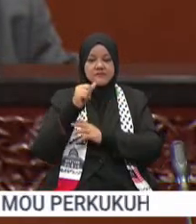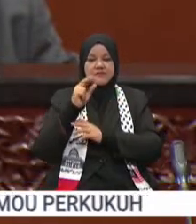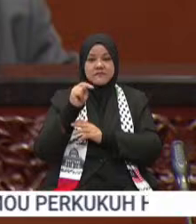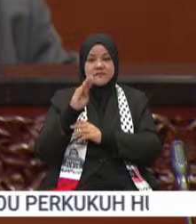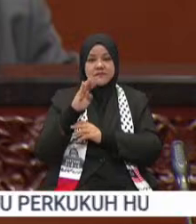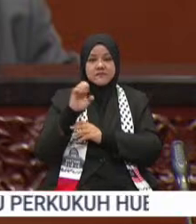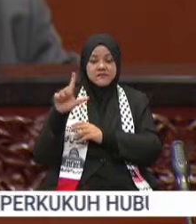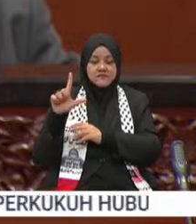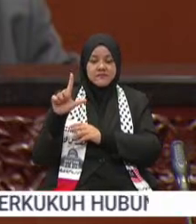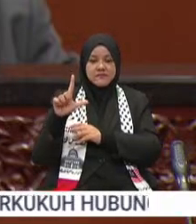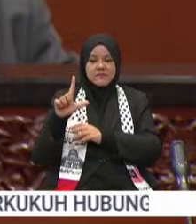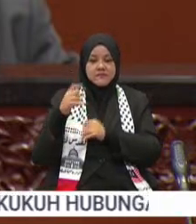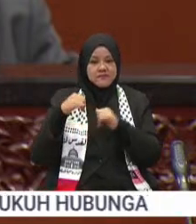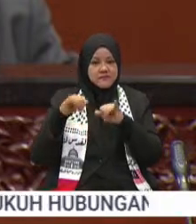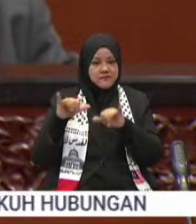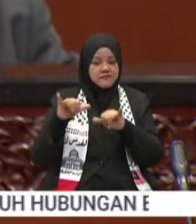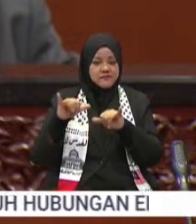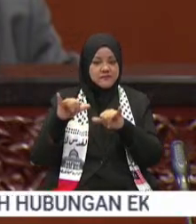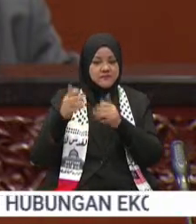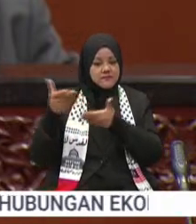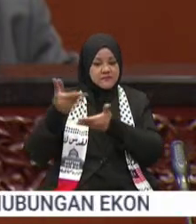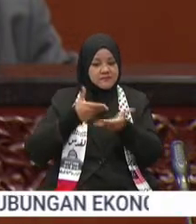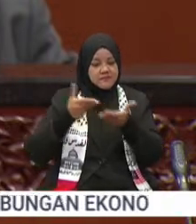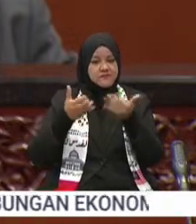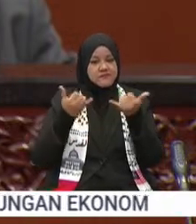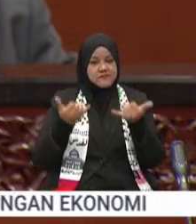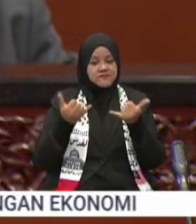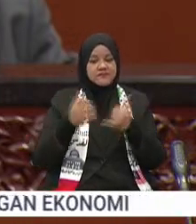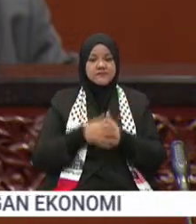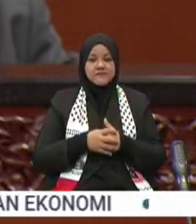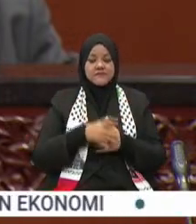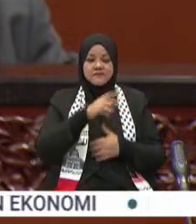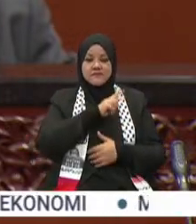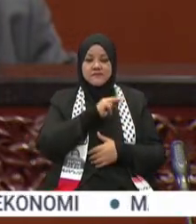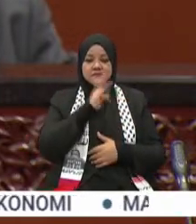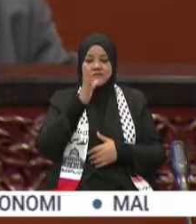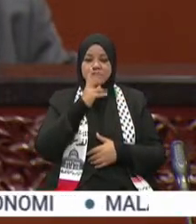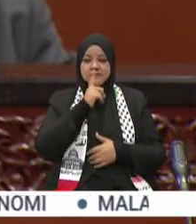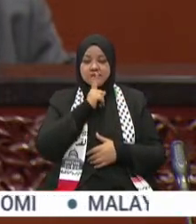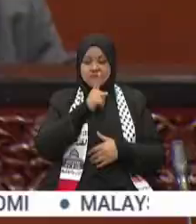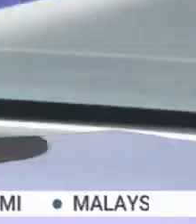telah diminta agar tingkatkan jumlah penerbangan pada waktu